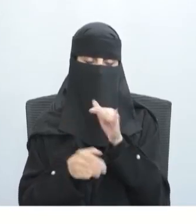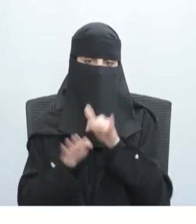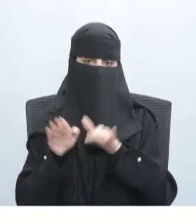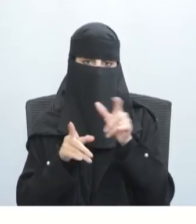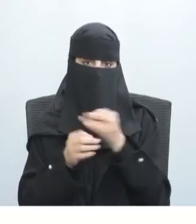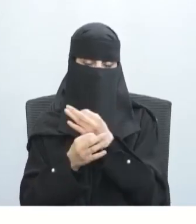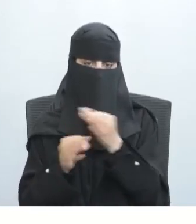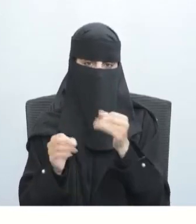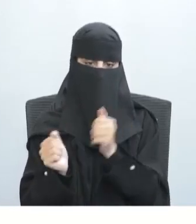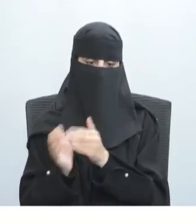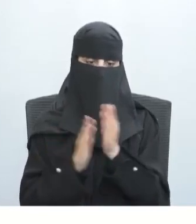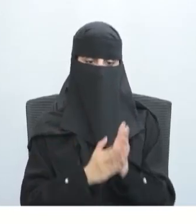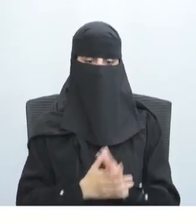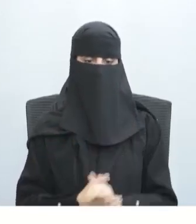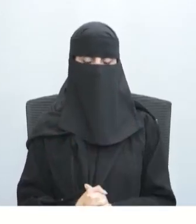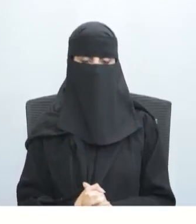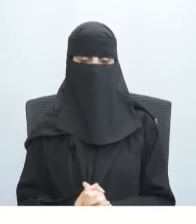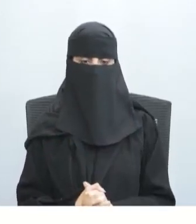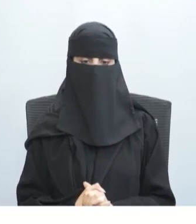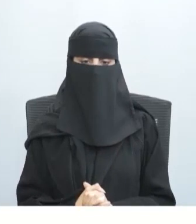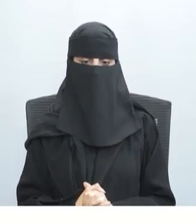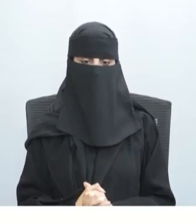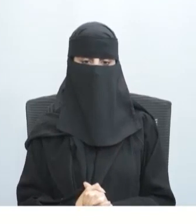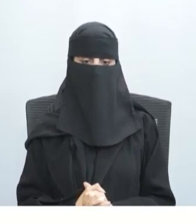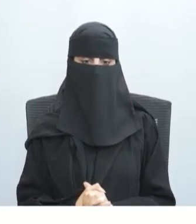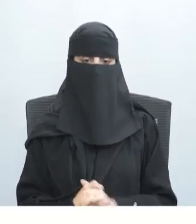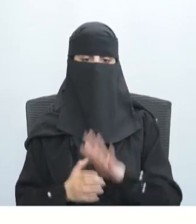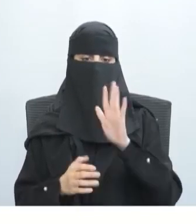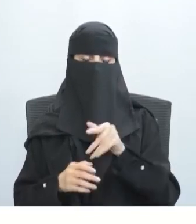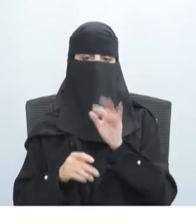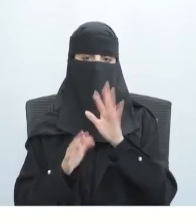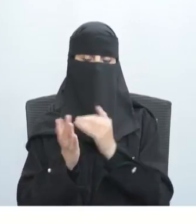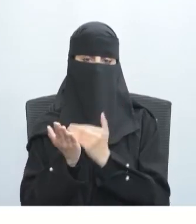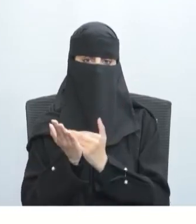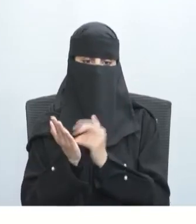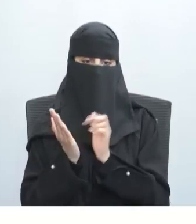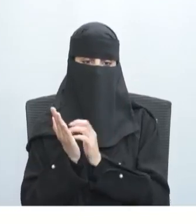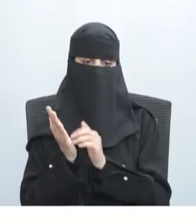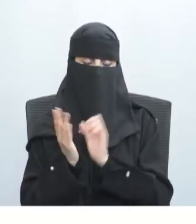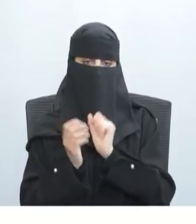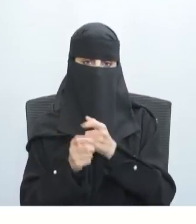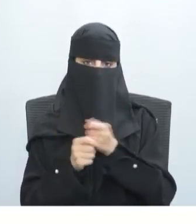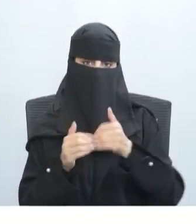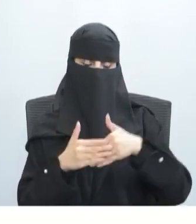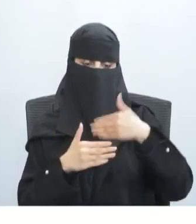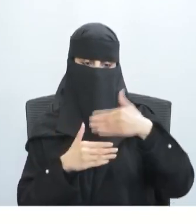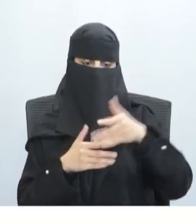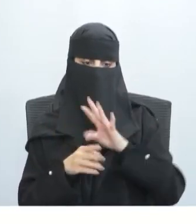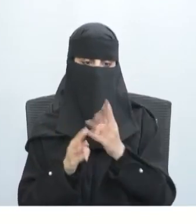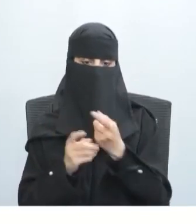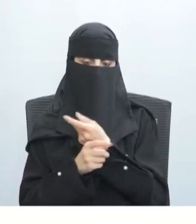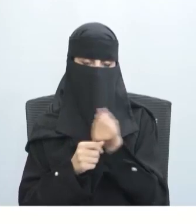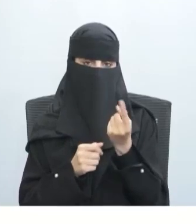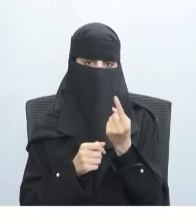وس نوضح العديد من الامثله في المقابل يمكن استخدام حساب القيمه المستقبليه